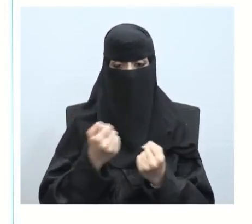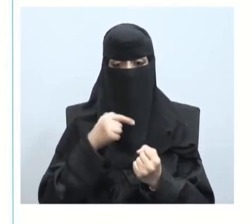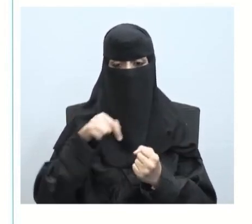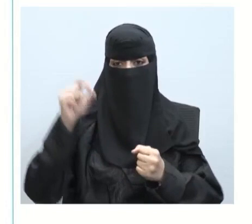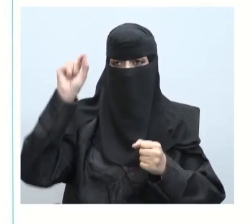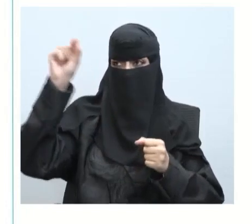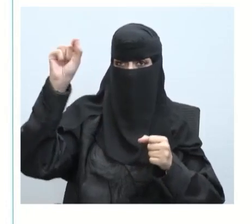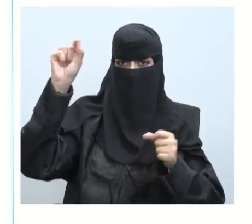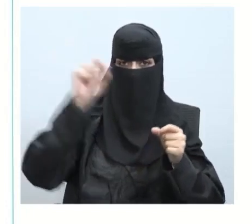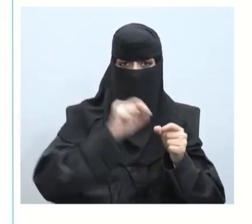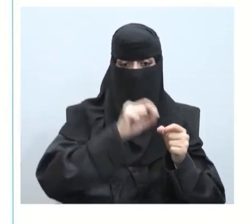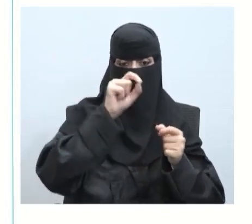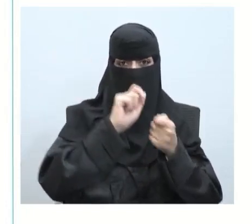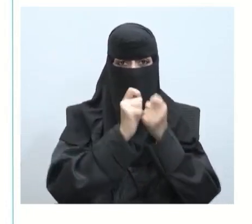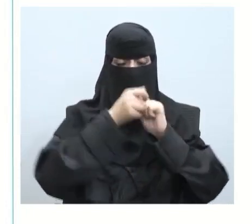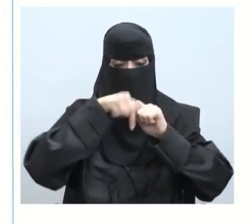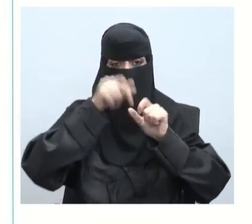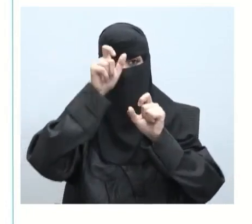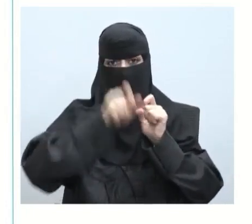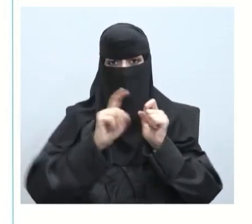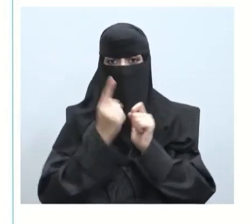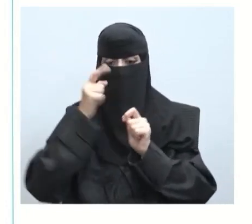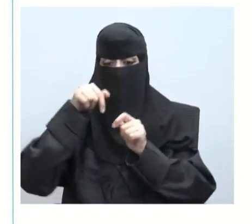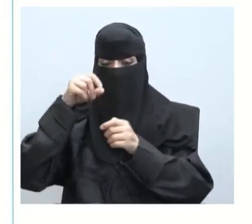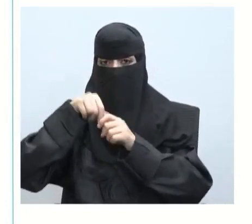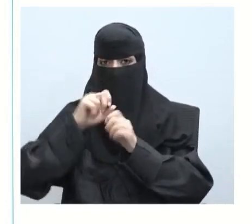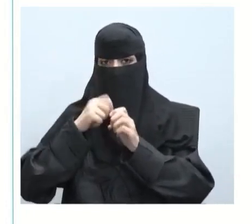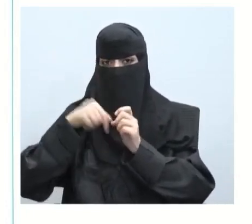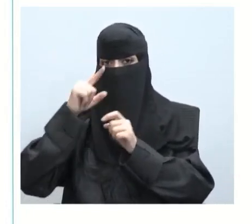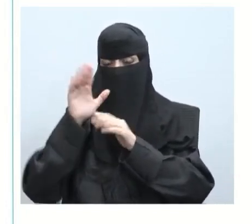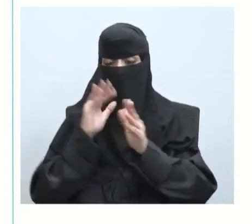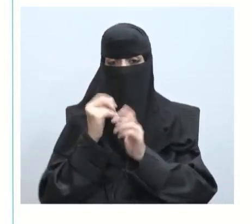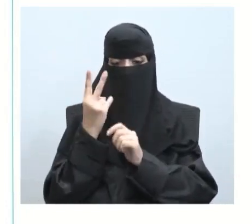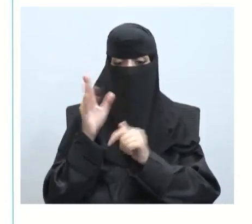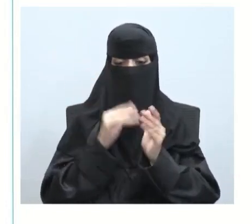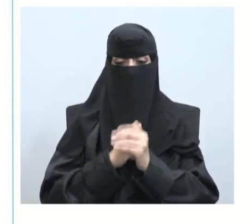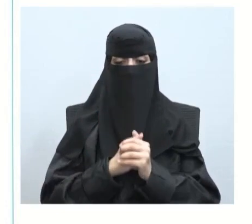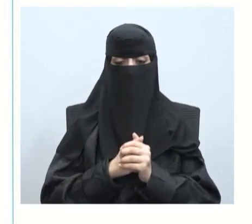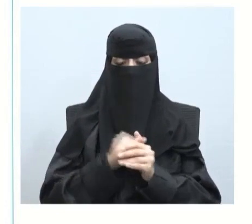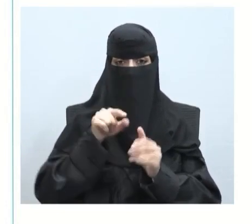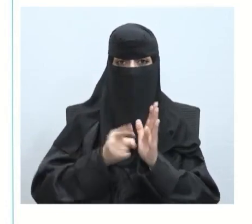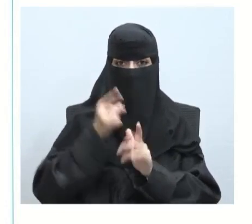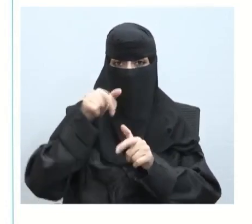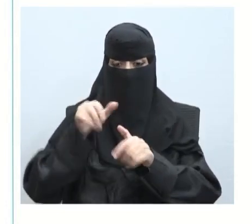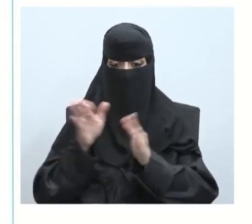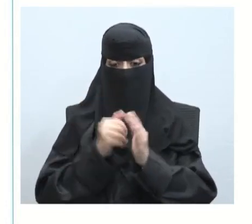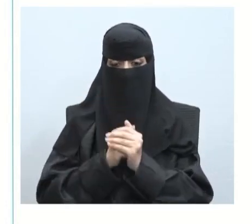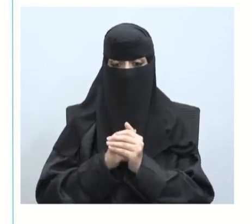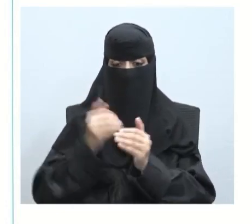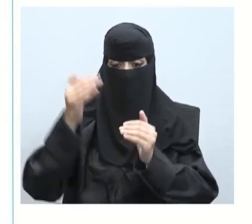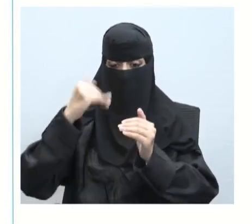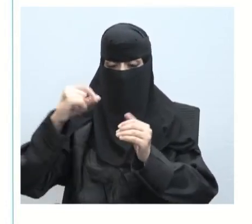نشاط صل كل متغير في العمود الأول بالوصف في العمود التالي: 1 client ID،